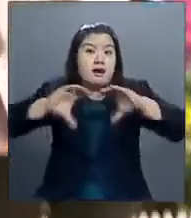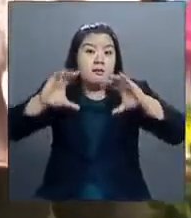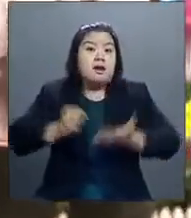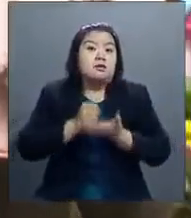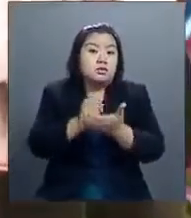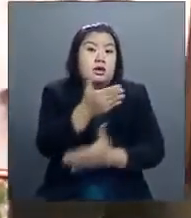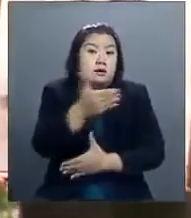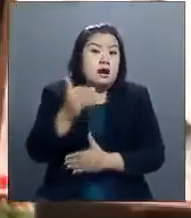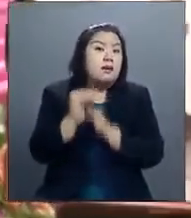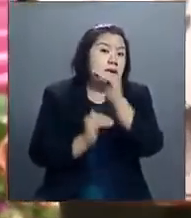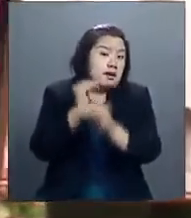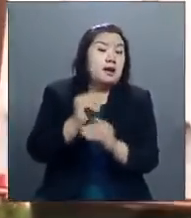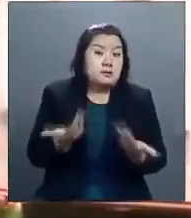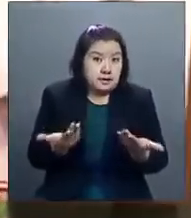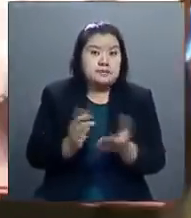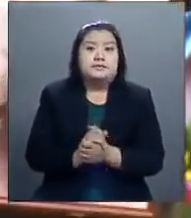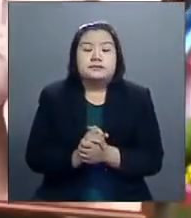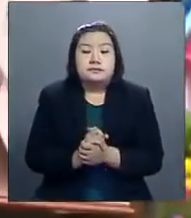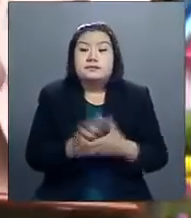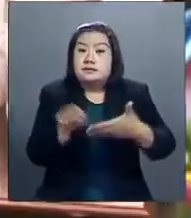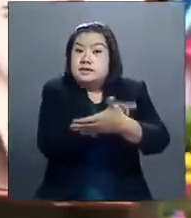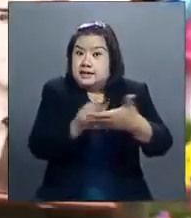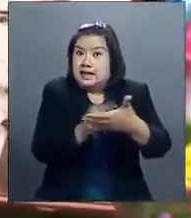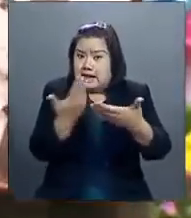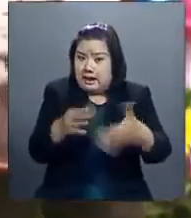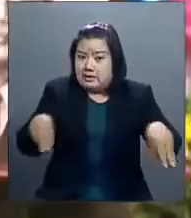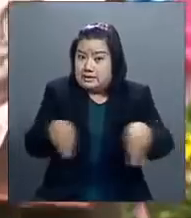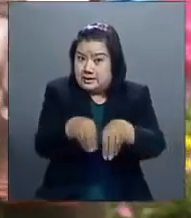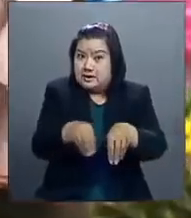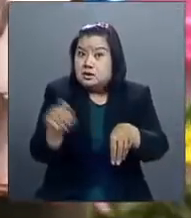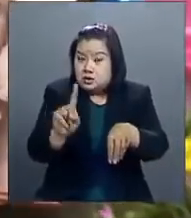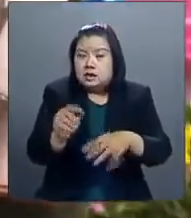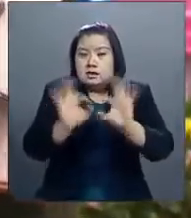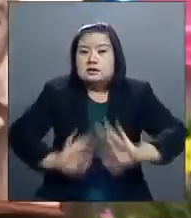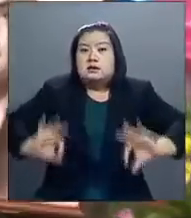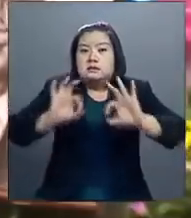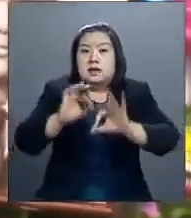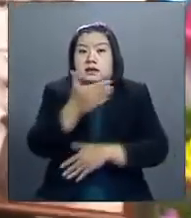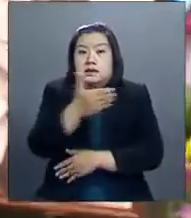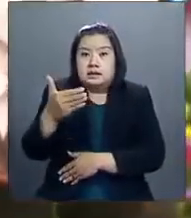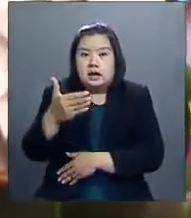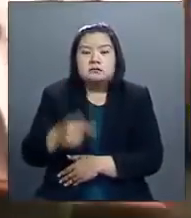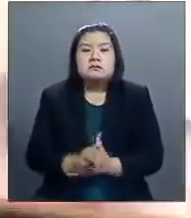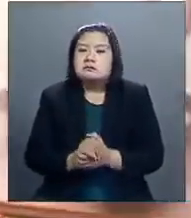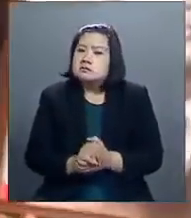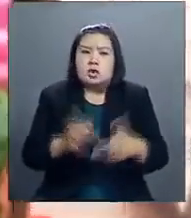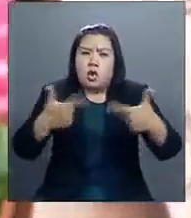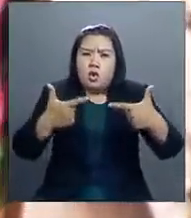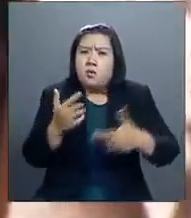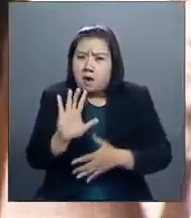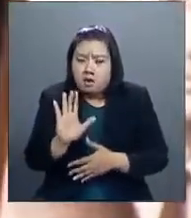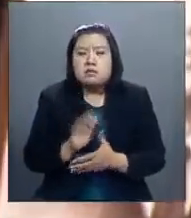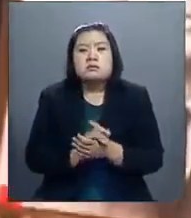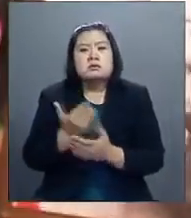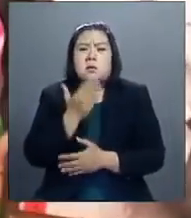หน้าต่อไปได้และการเลือกตั้งที่จะเกิดขึ้นต้องทำให้บ้านเมืองเกิดความสงบสุขก่อนและต้องไม่มีการว่าร้ายกันด้วยค่ะ